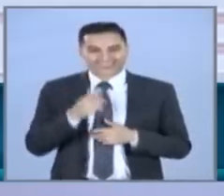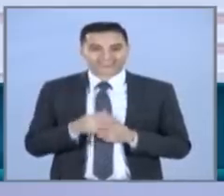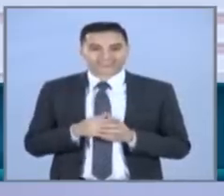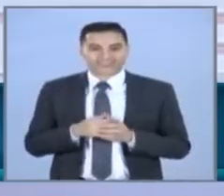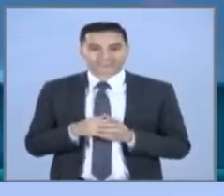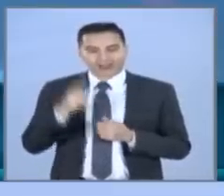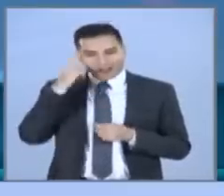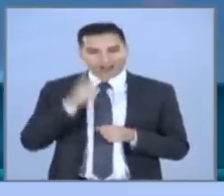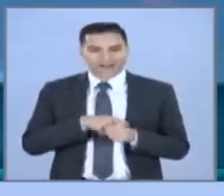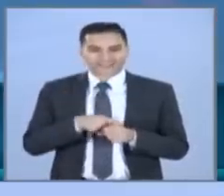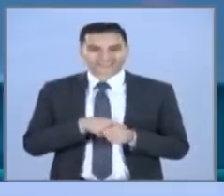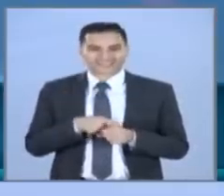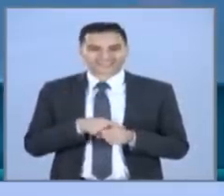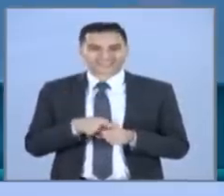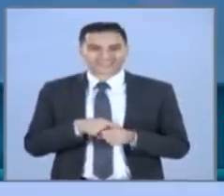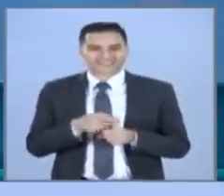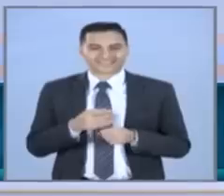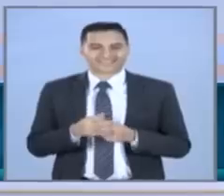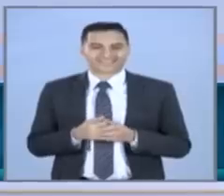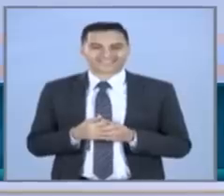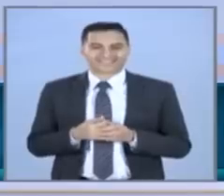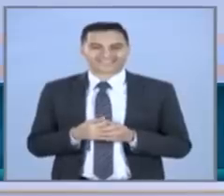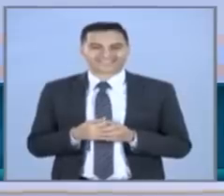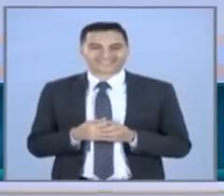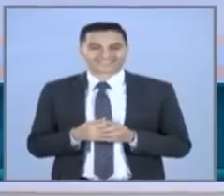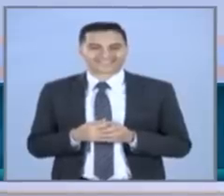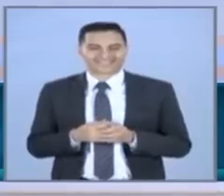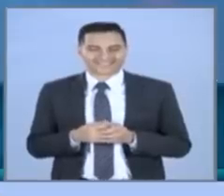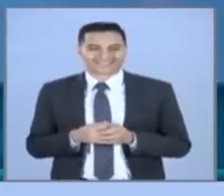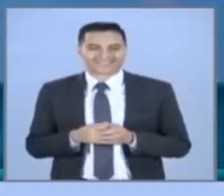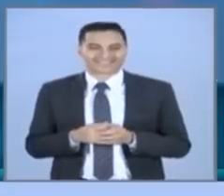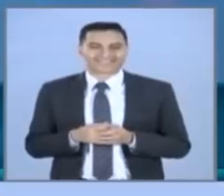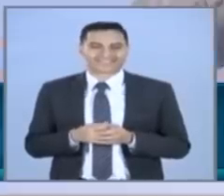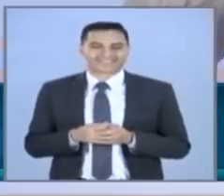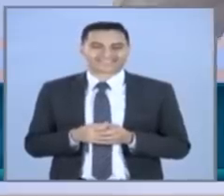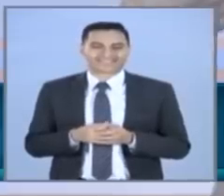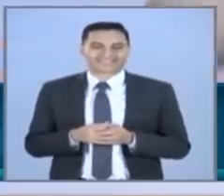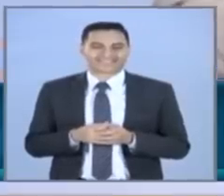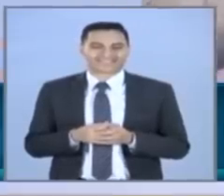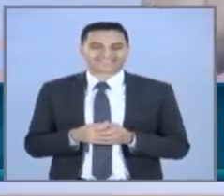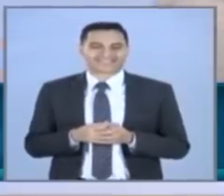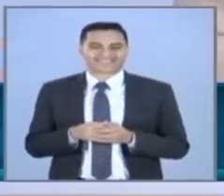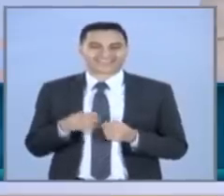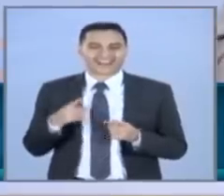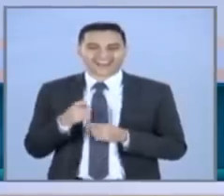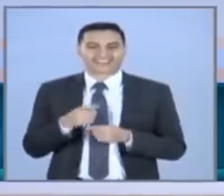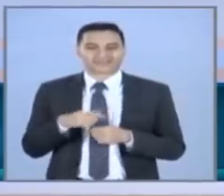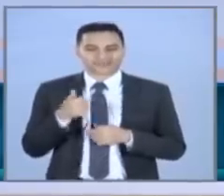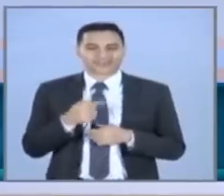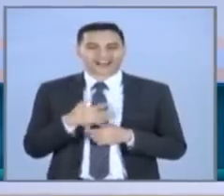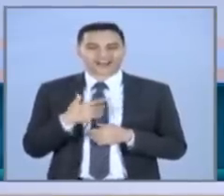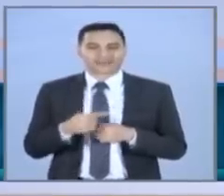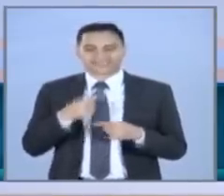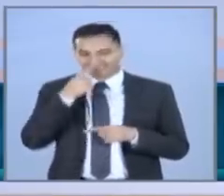ايه هو؟ عصبي. برافو عليك، هو معترف وعارف كده. خدت نص هدف،